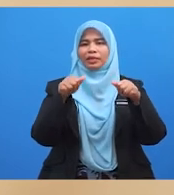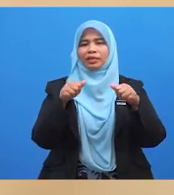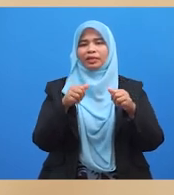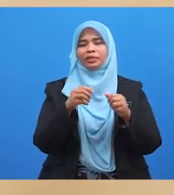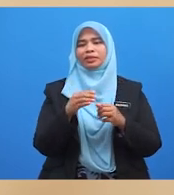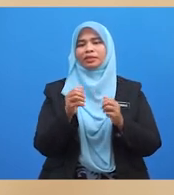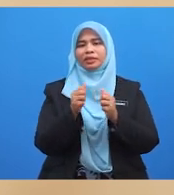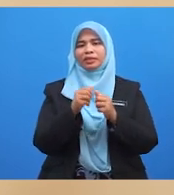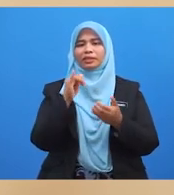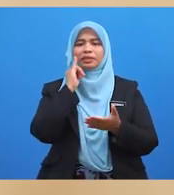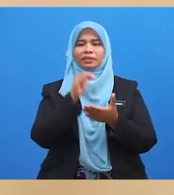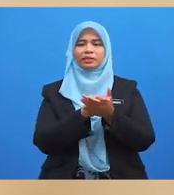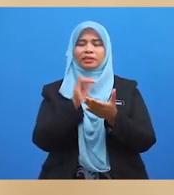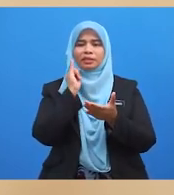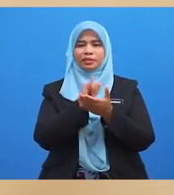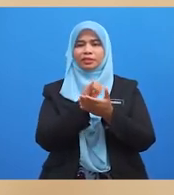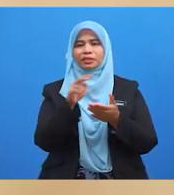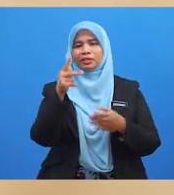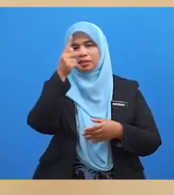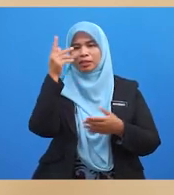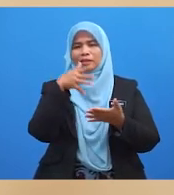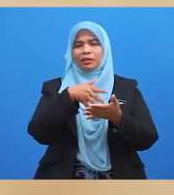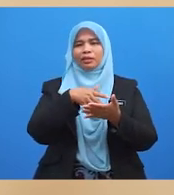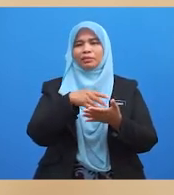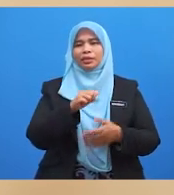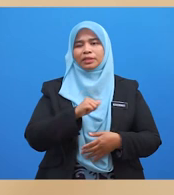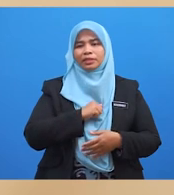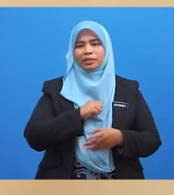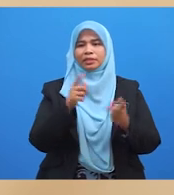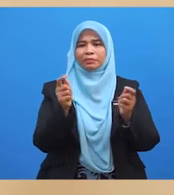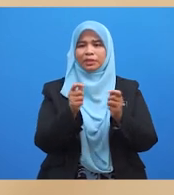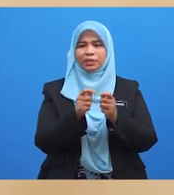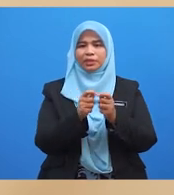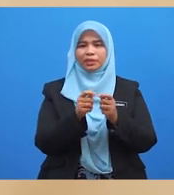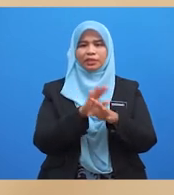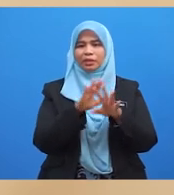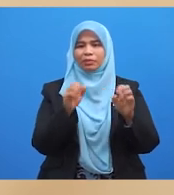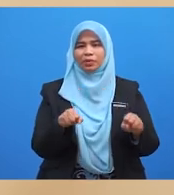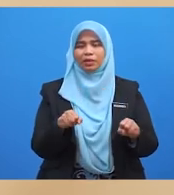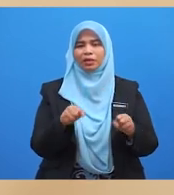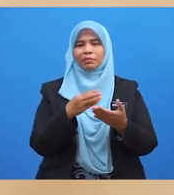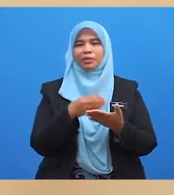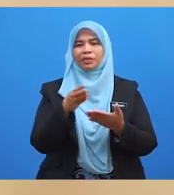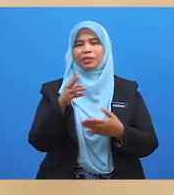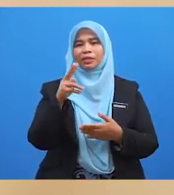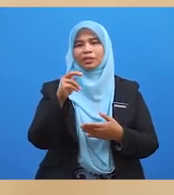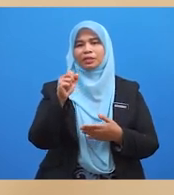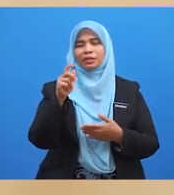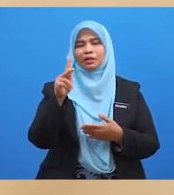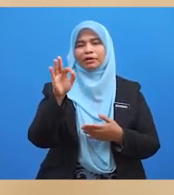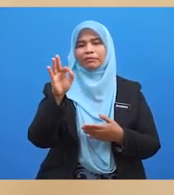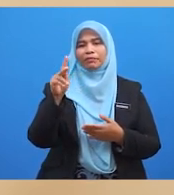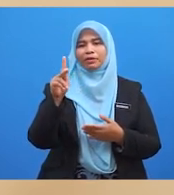terhadap isteri-isterinya kerana kelemahan dirinya, seperti dia tidak mampu memberi nafkah batin kepada